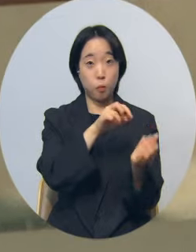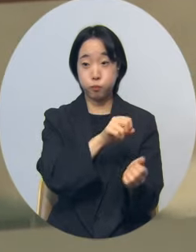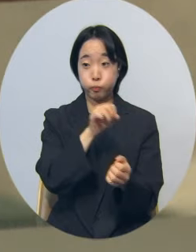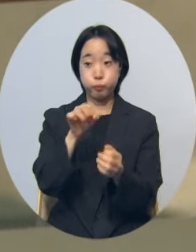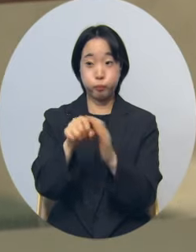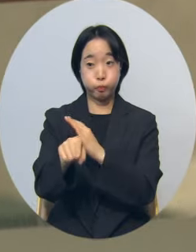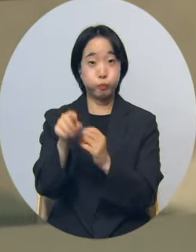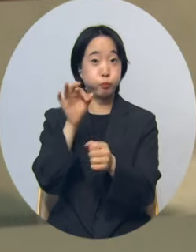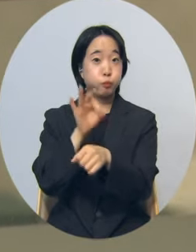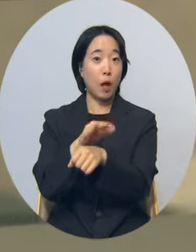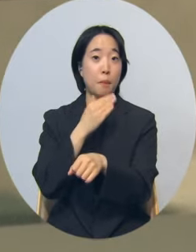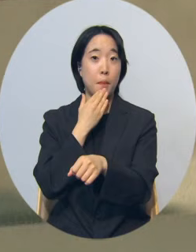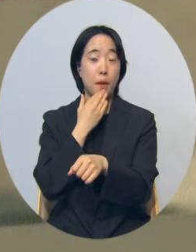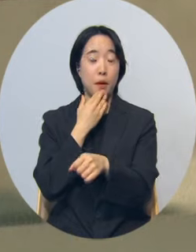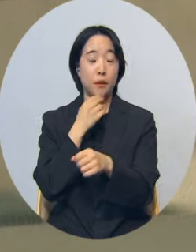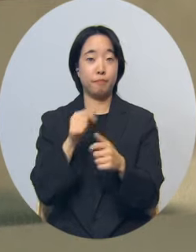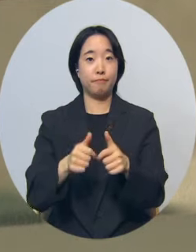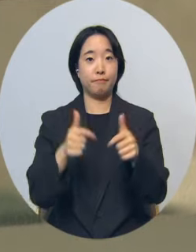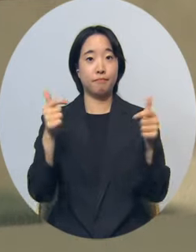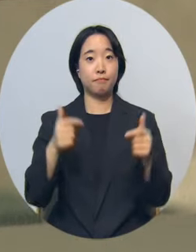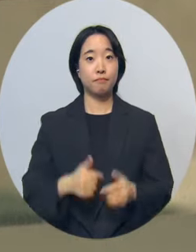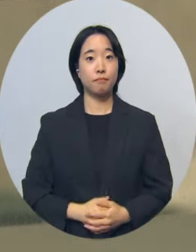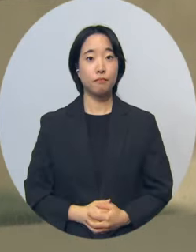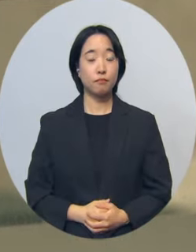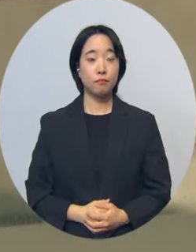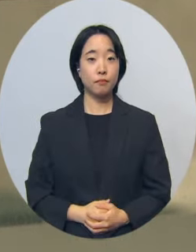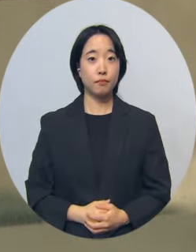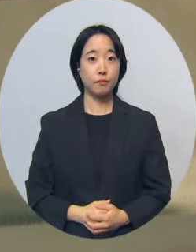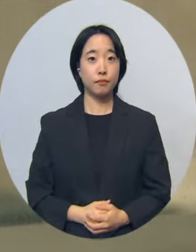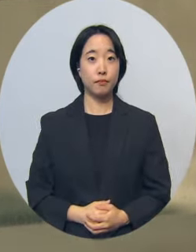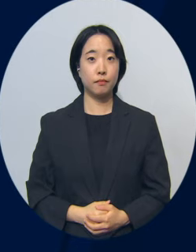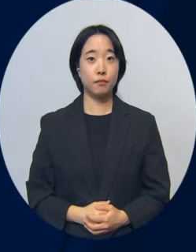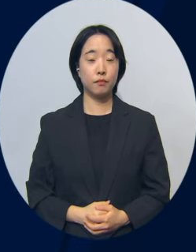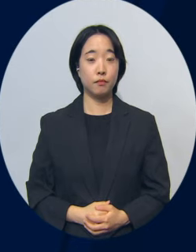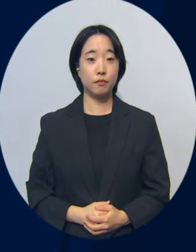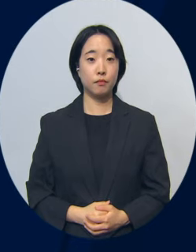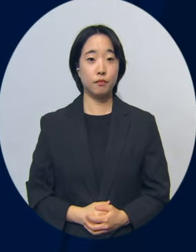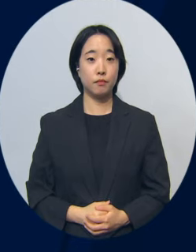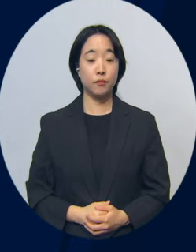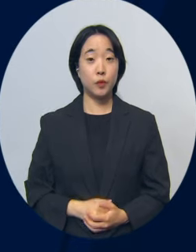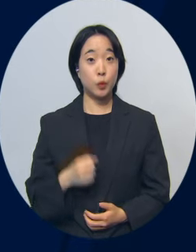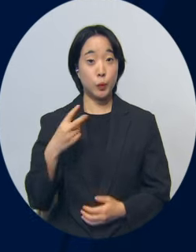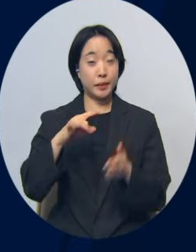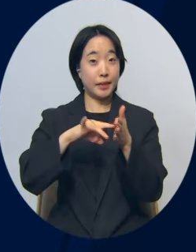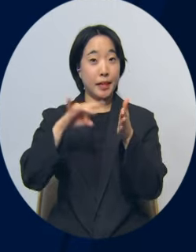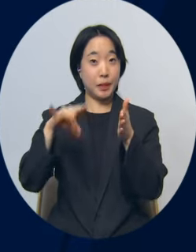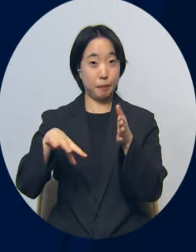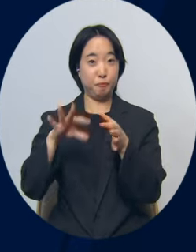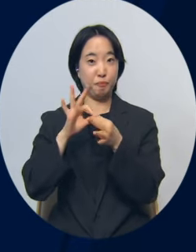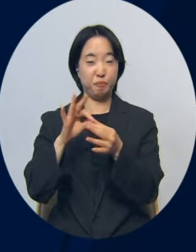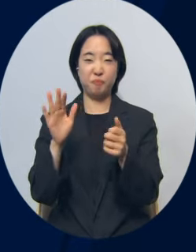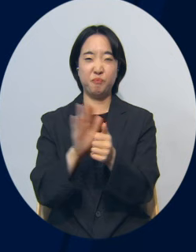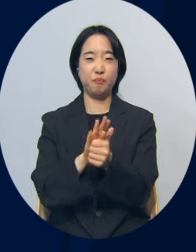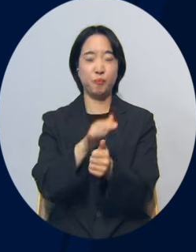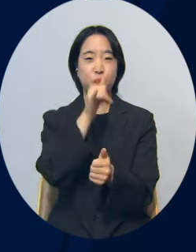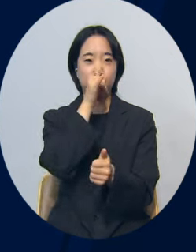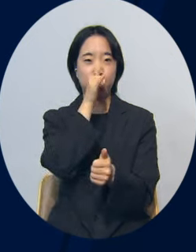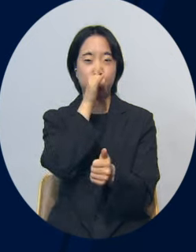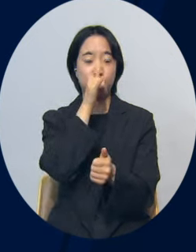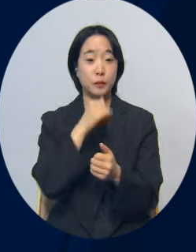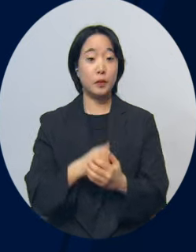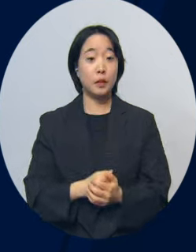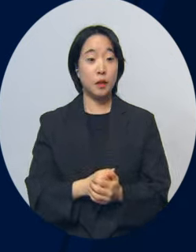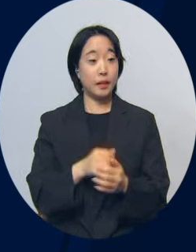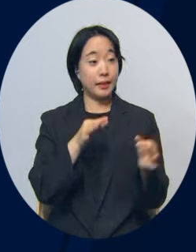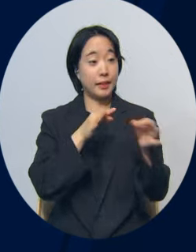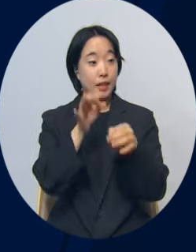예정입니다. 소비 촉진을 위한 세제 지원도 강화합니다. 우선 올해 하반기 전통시장에 쓴 금액에 대한